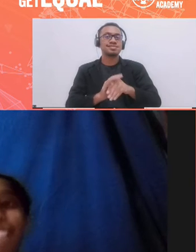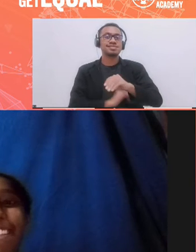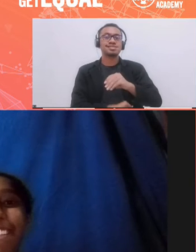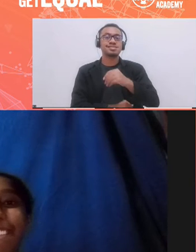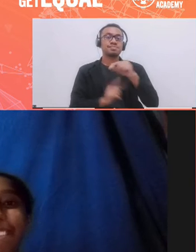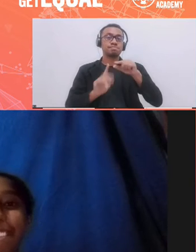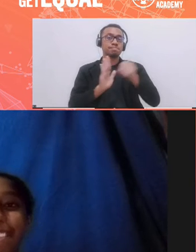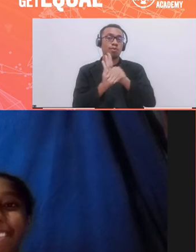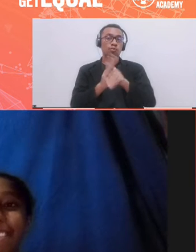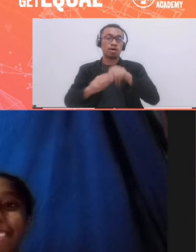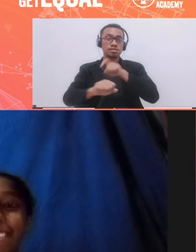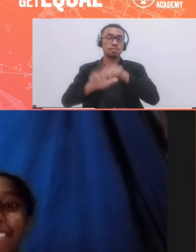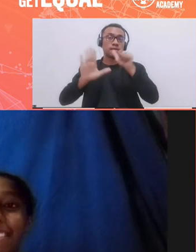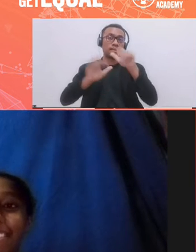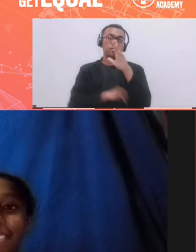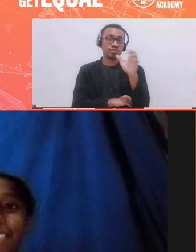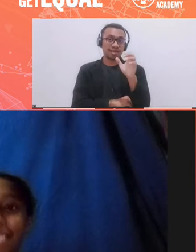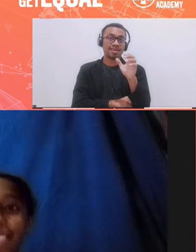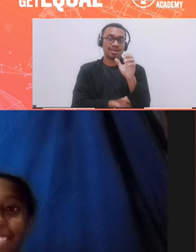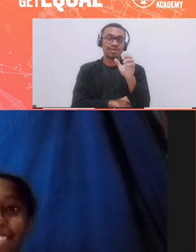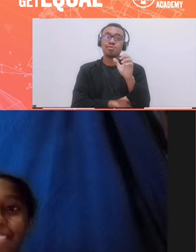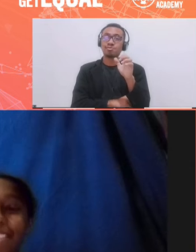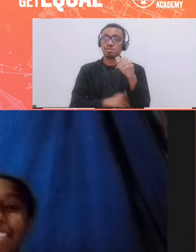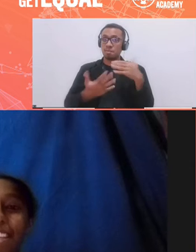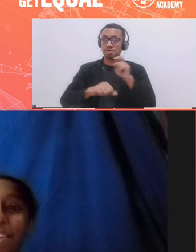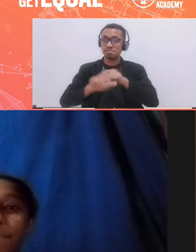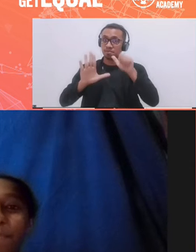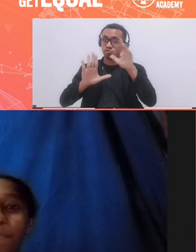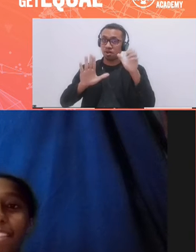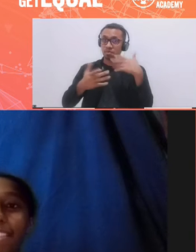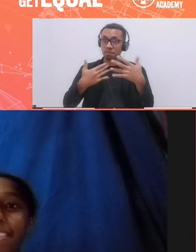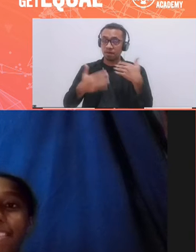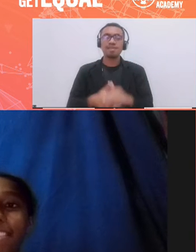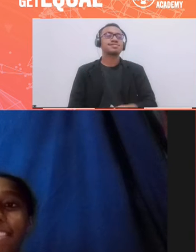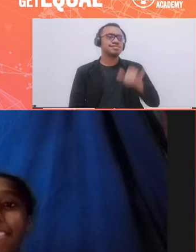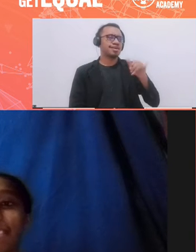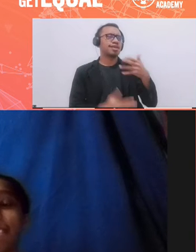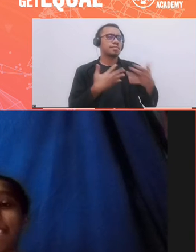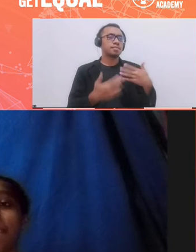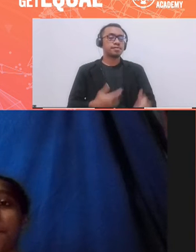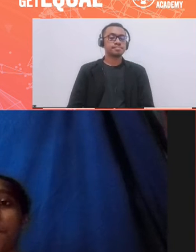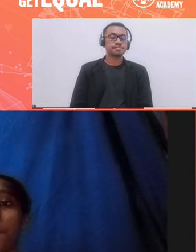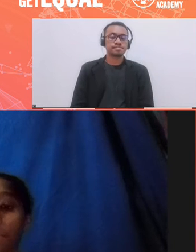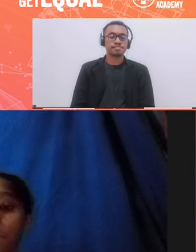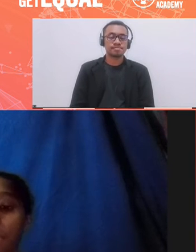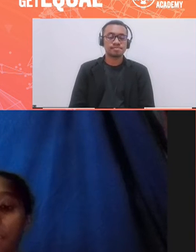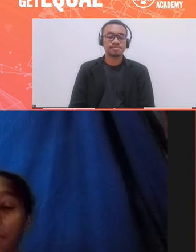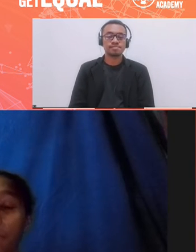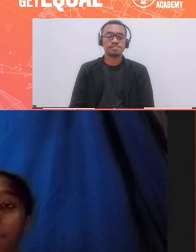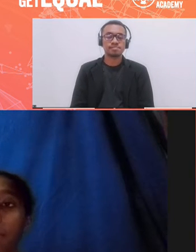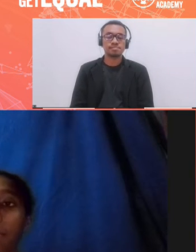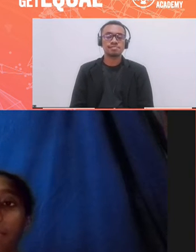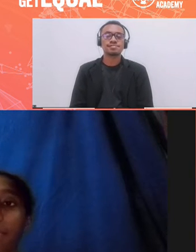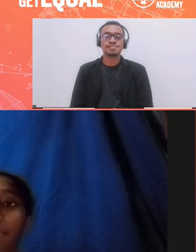Iya. Nggak apa-apa, ditunggu sebentar. Nggak apa-apa ya, Cia, ya? Iya. Ya, Cia, kemarin take